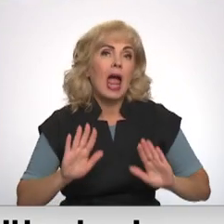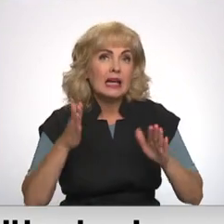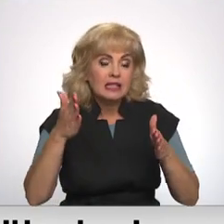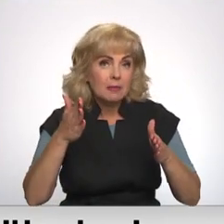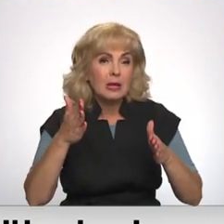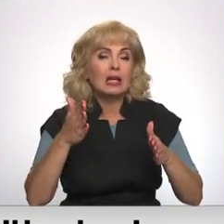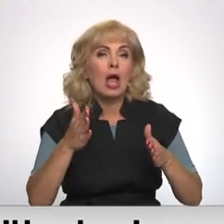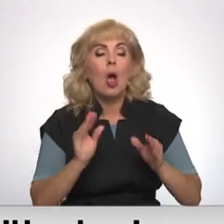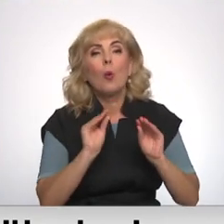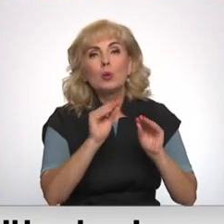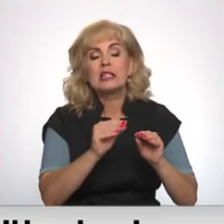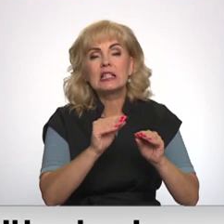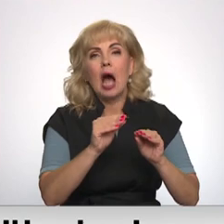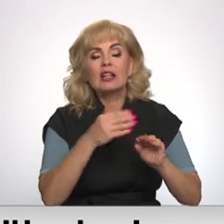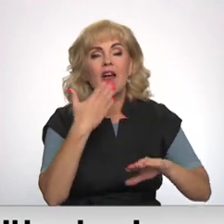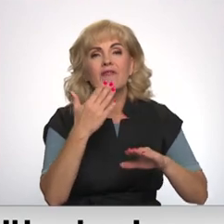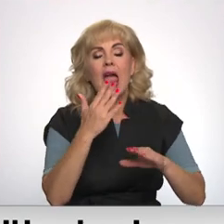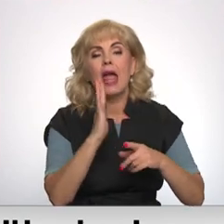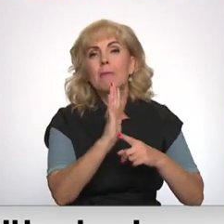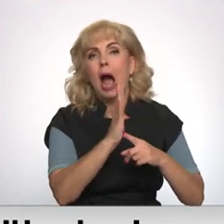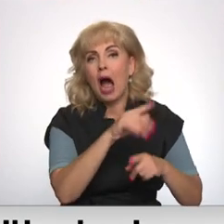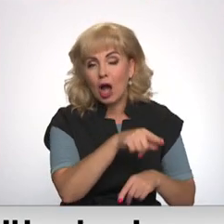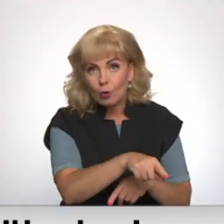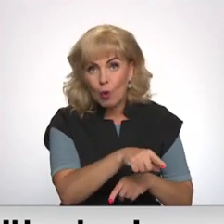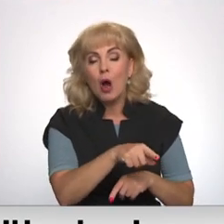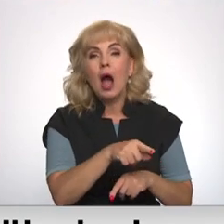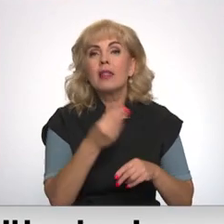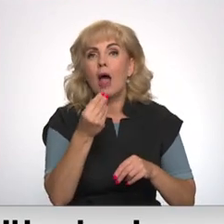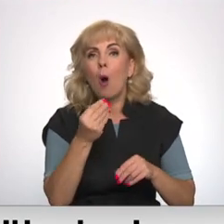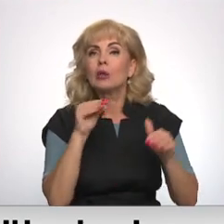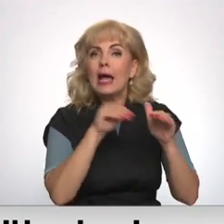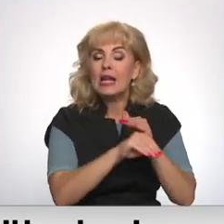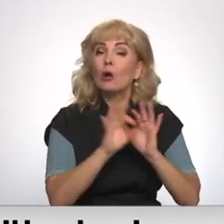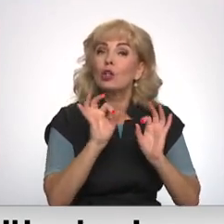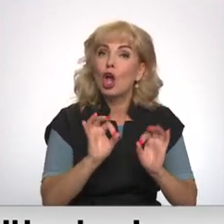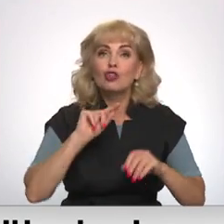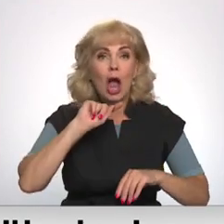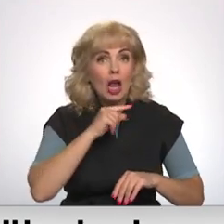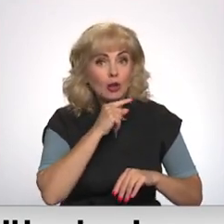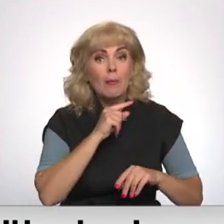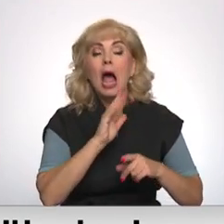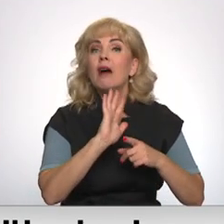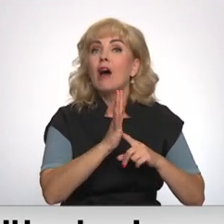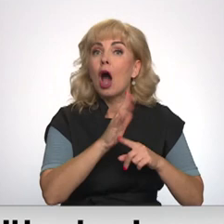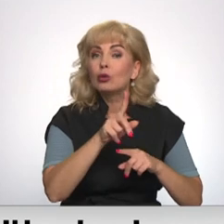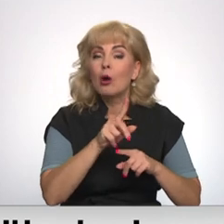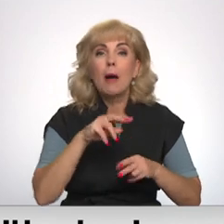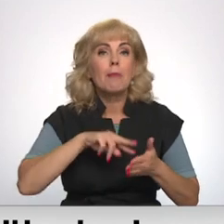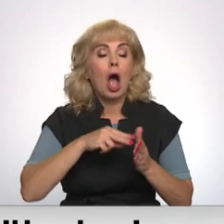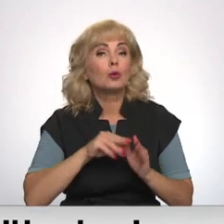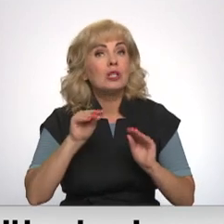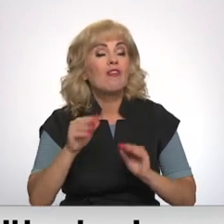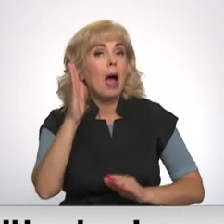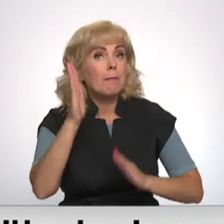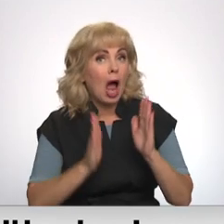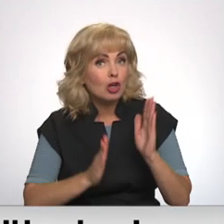turbīnas uzstādīt. Ja? Tā kā ļoti liela nauda ieplūdīs tieši ekonomikā kā tādā. Vēja turbīnas plānots izvietot mežos,